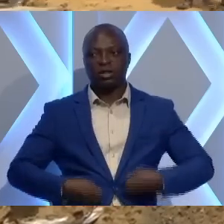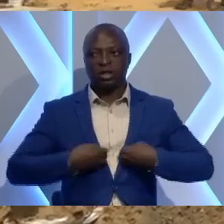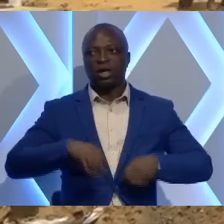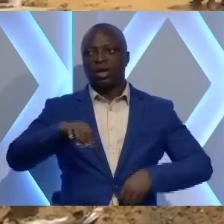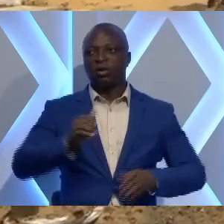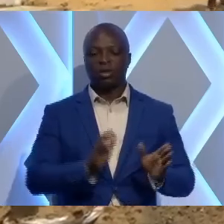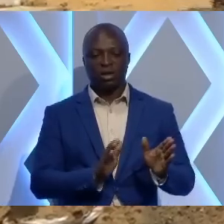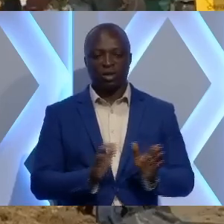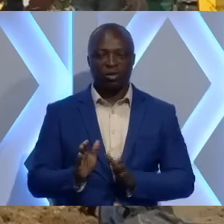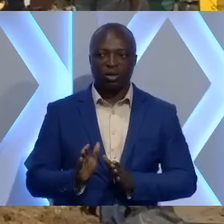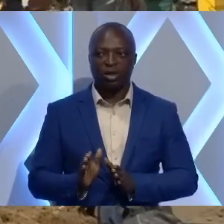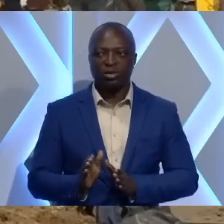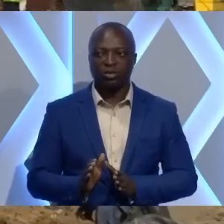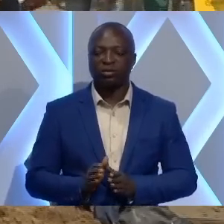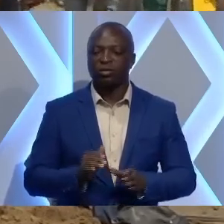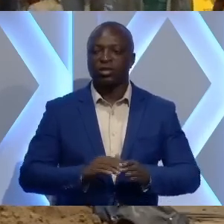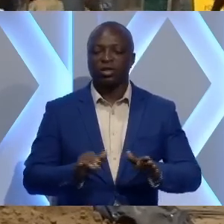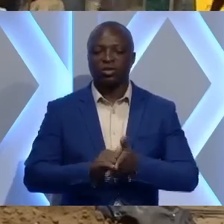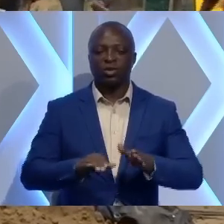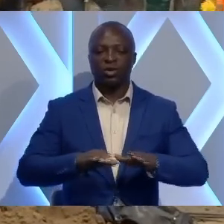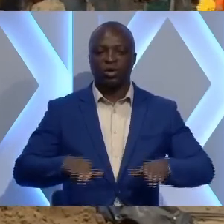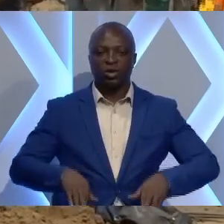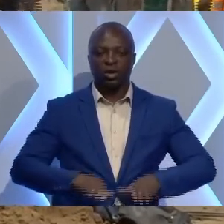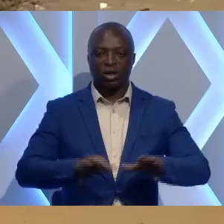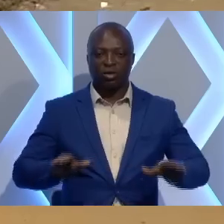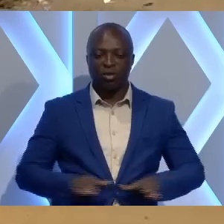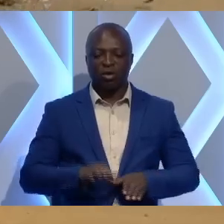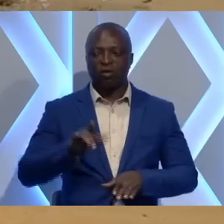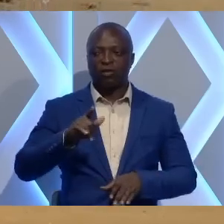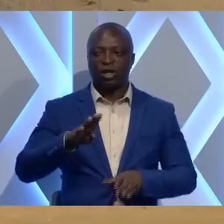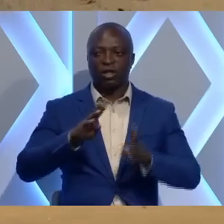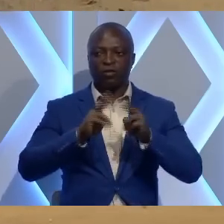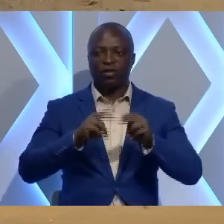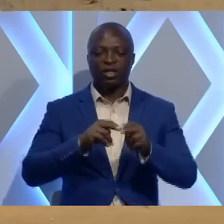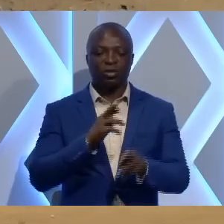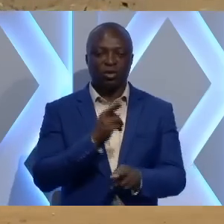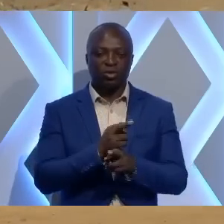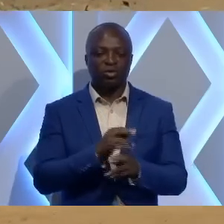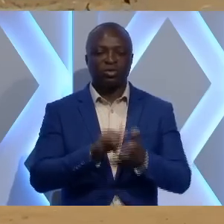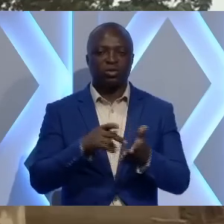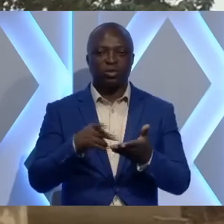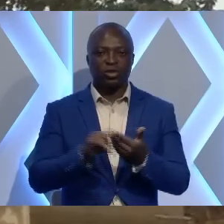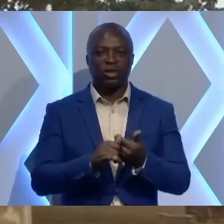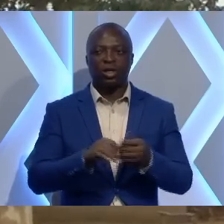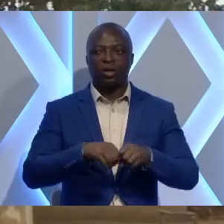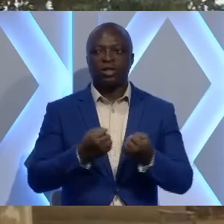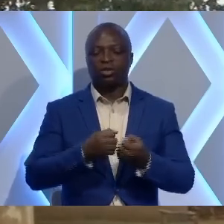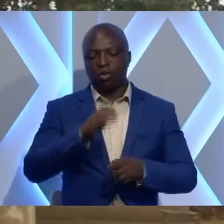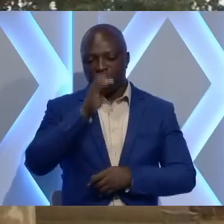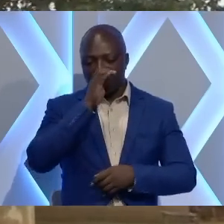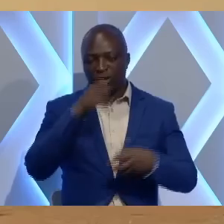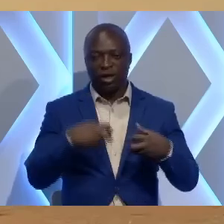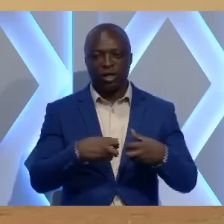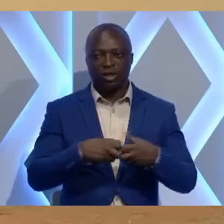cours de réalisation. Dans le canton, 24 villages ont retenu 26 sous-projets dans les secteurs eau,